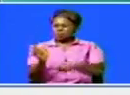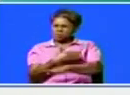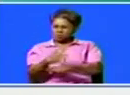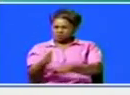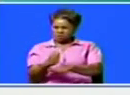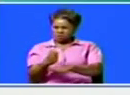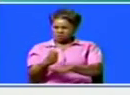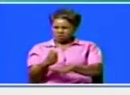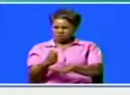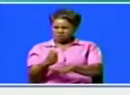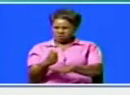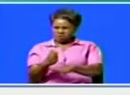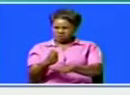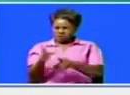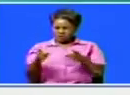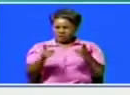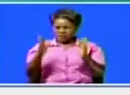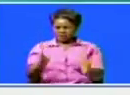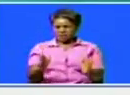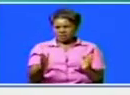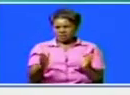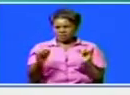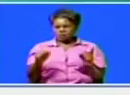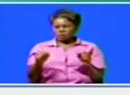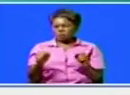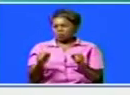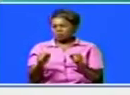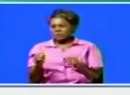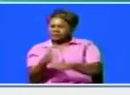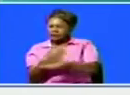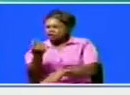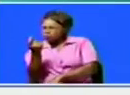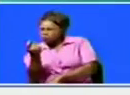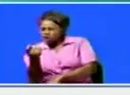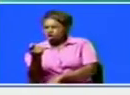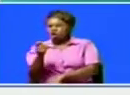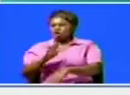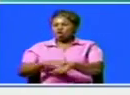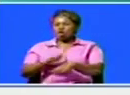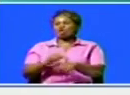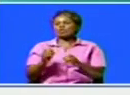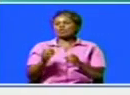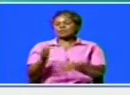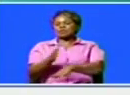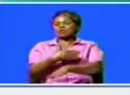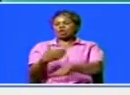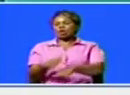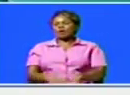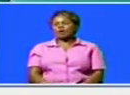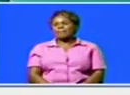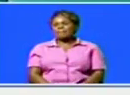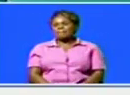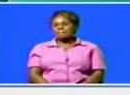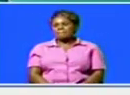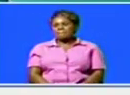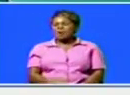umepeana imemfikia mwelekezi wangu Sevia, lakini kwa sasa waweza kutupa mistari miwili mitatu kuhusiana na huo wimbo. Wapo upo wataweza kutuchezea mwisho. Wacha